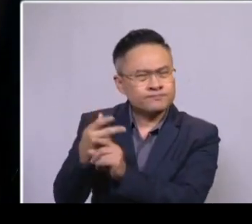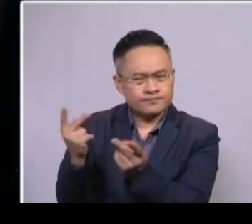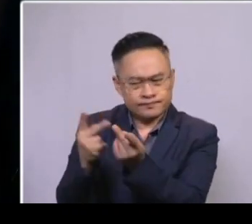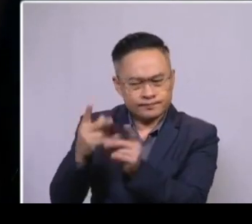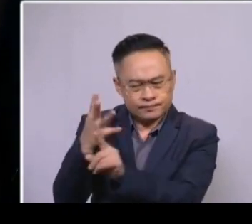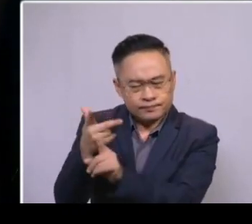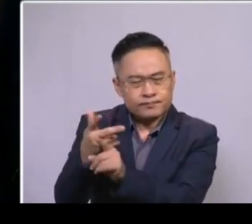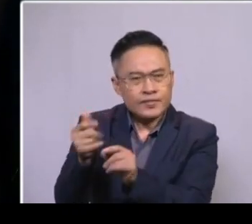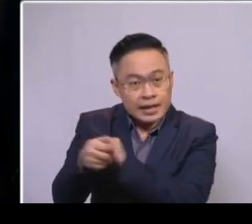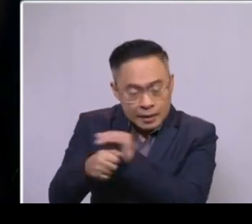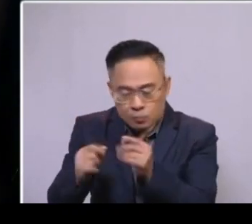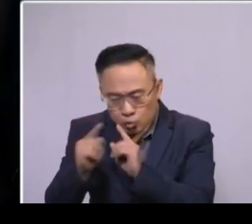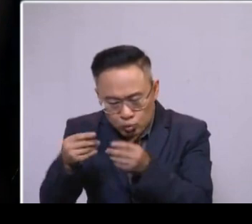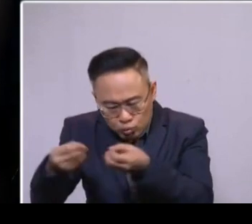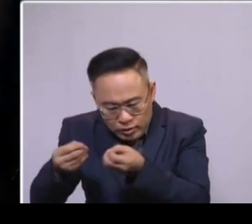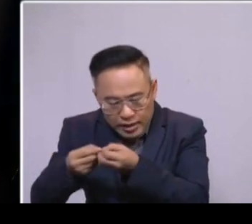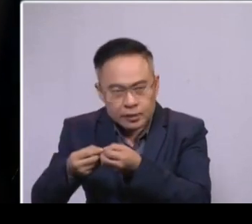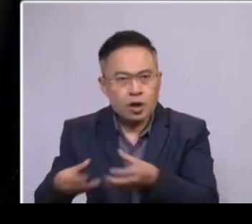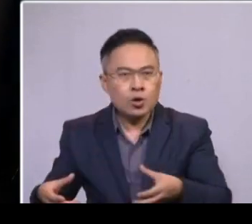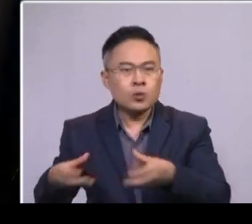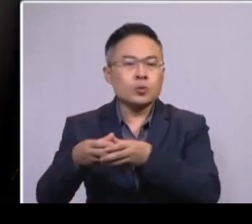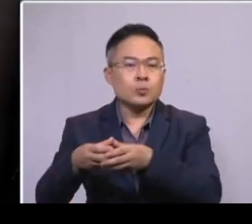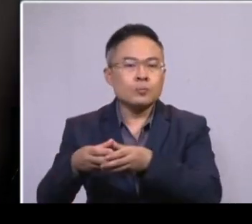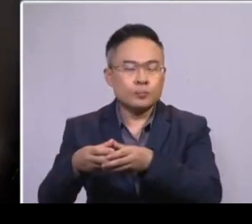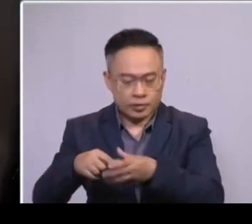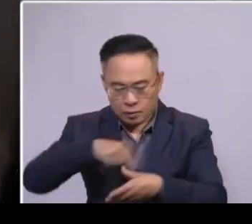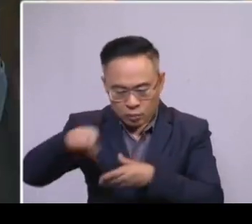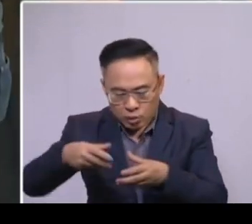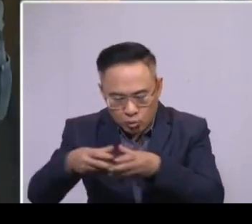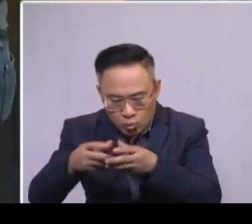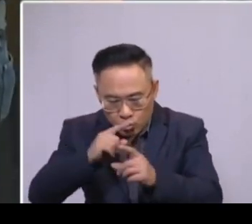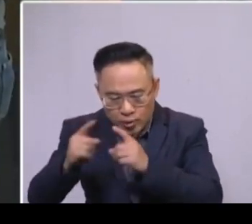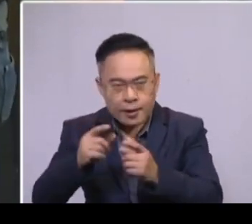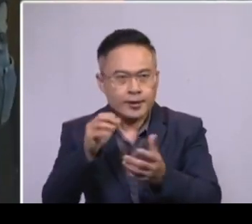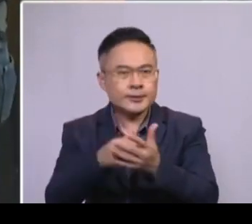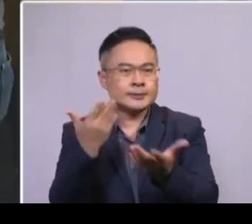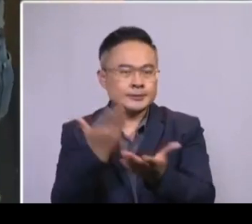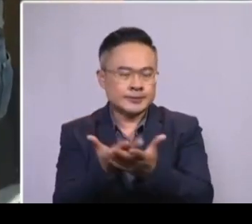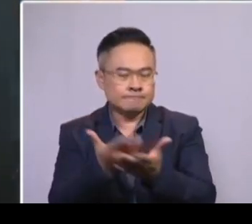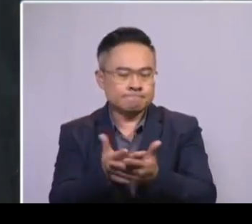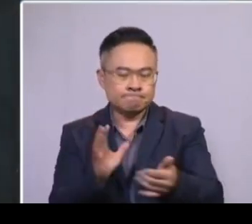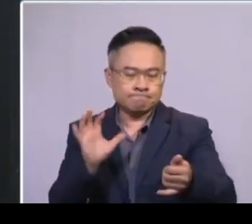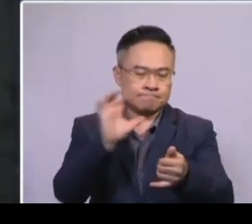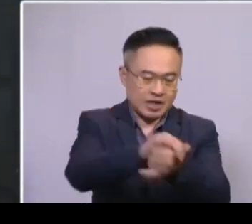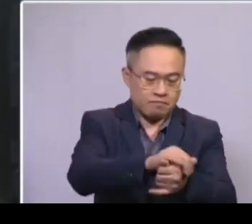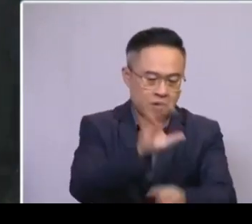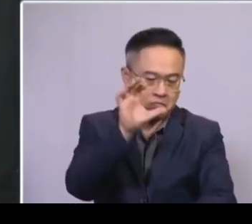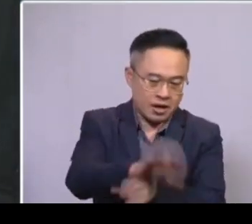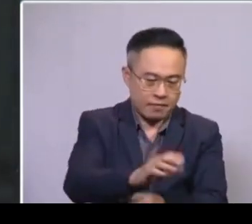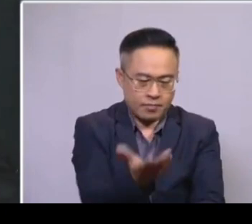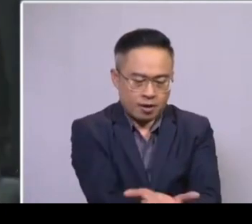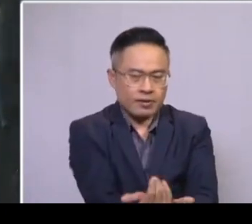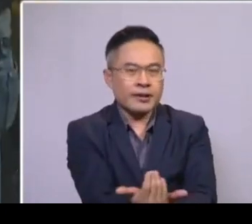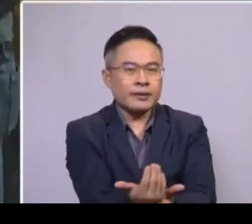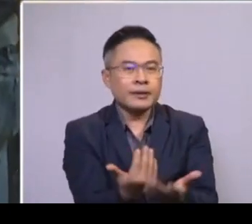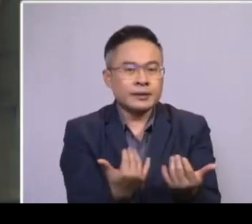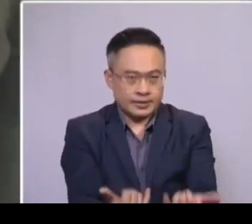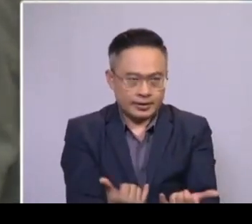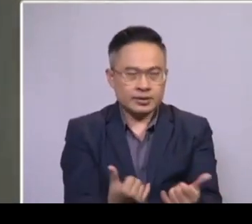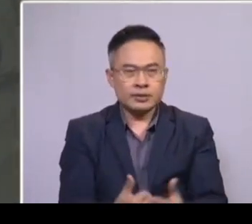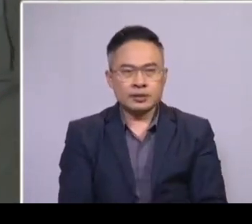นะคะจะนำตัวในกบค่ะผู้ต้องหาที่จับได้วันแรกเลยนะคะคนดีที่เป็นคนพาในหวังเนี่ยมาส่งที่